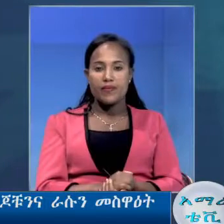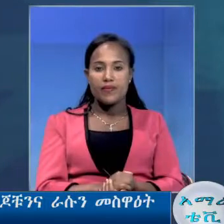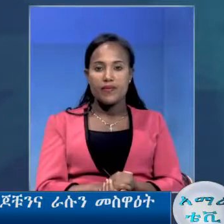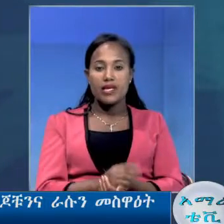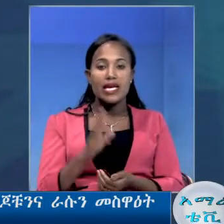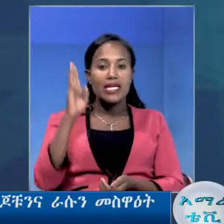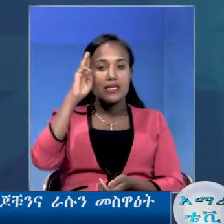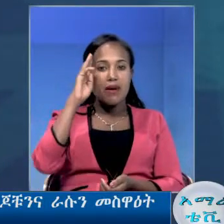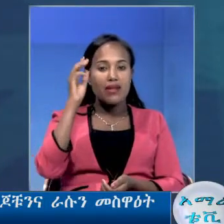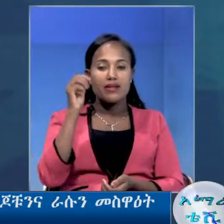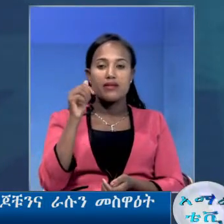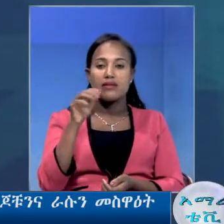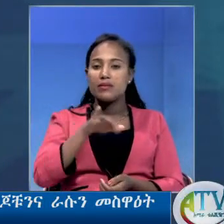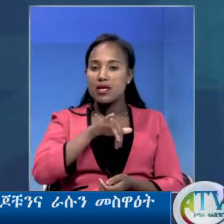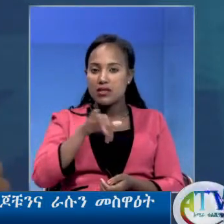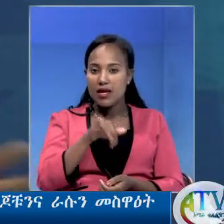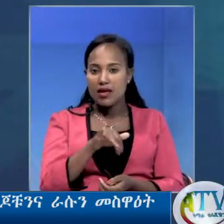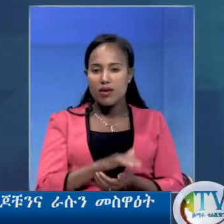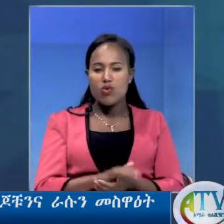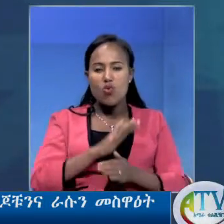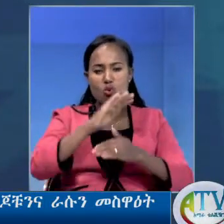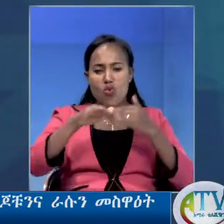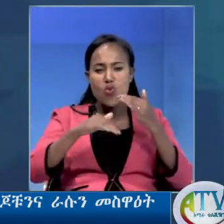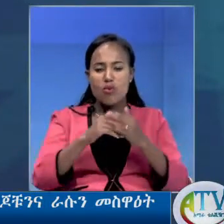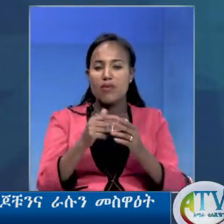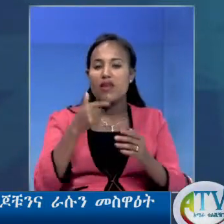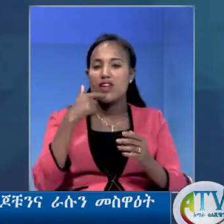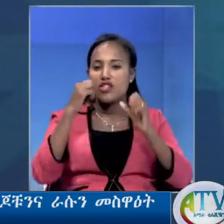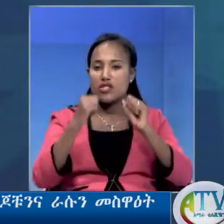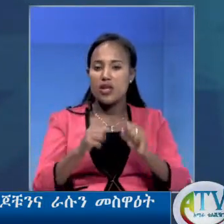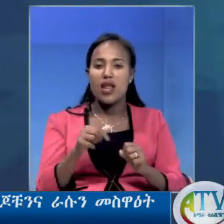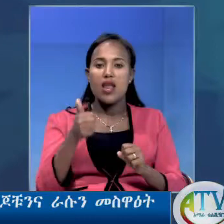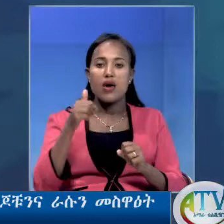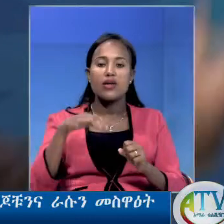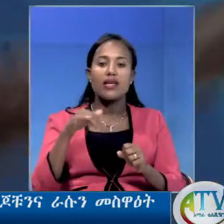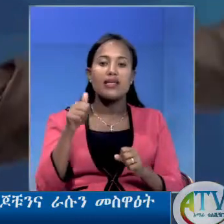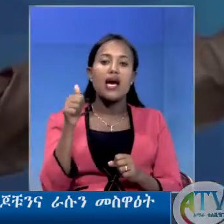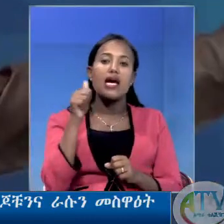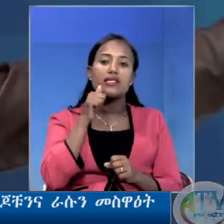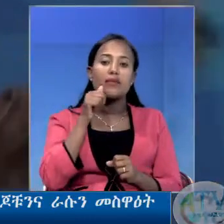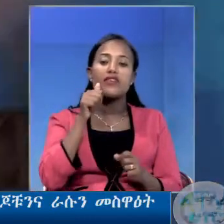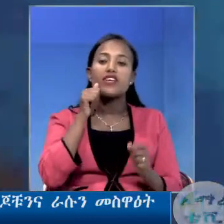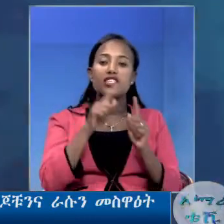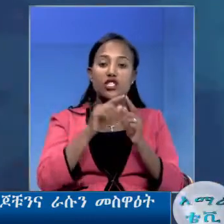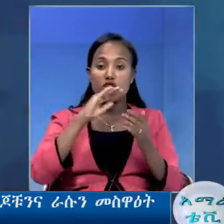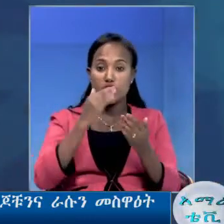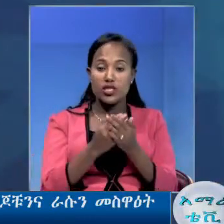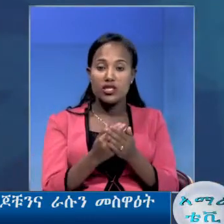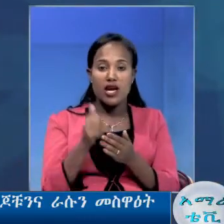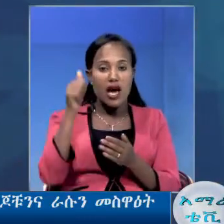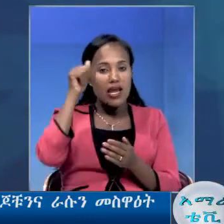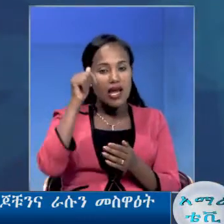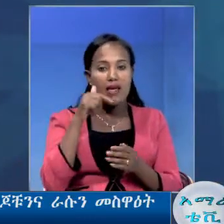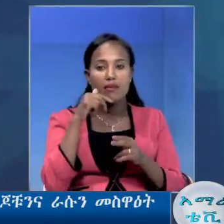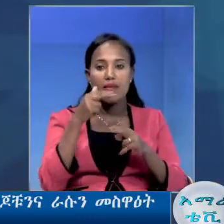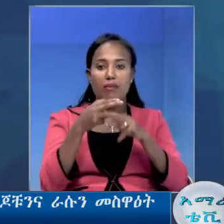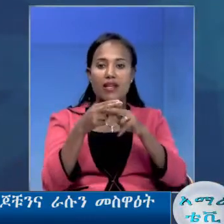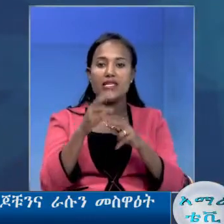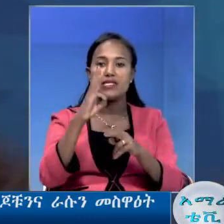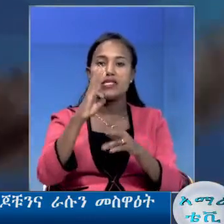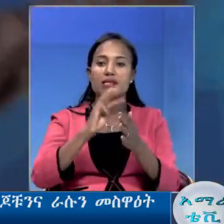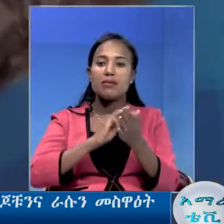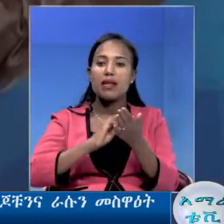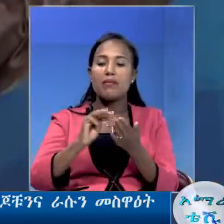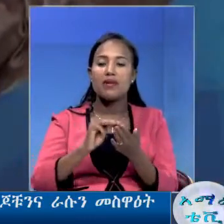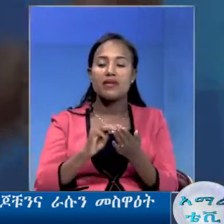የስብሐት ነጋም ልጅ እንደዚሁ። የሁሉንም ልነግር ይችላሉ። ሌላው ቀርቶ የአዜብ ሄት ልጅ አራ የሚባል የ6 ሚሊዮን ብር እዚህ